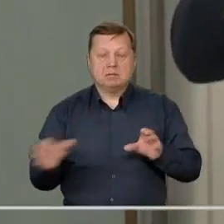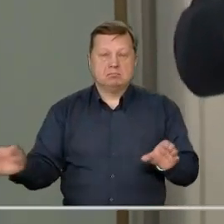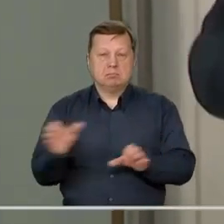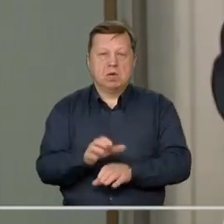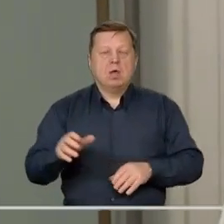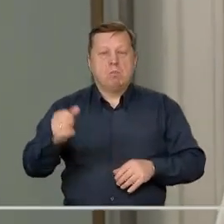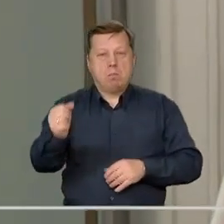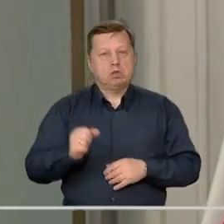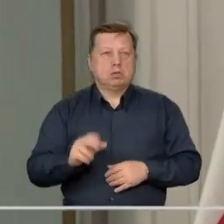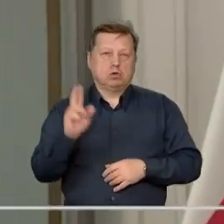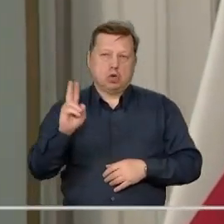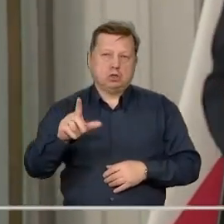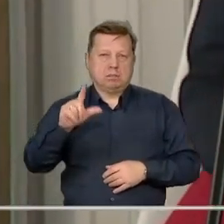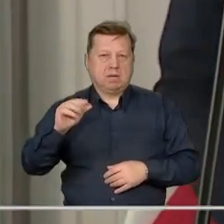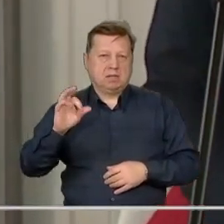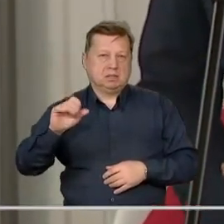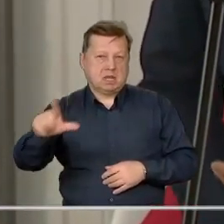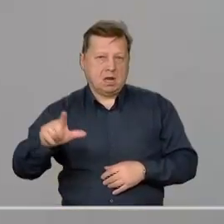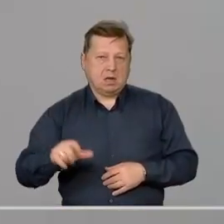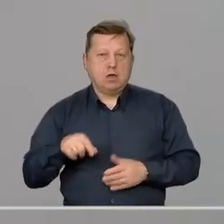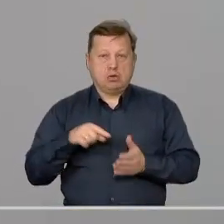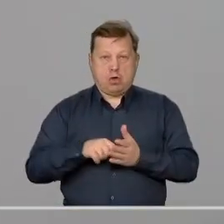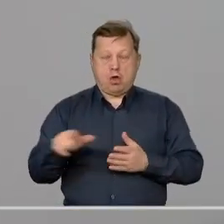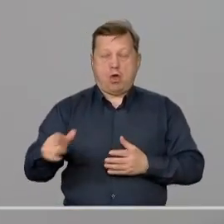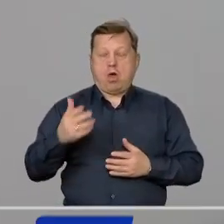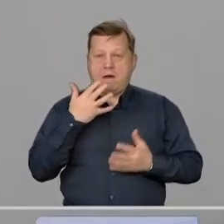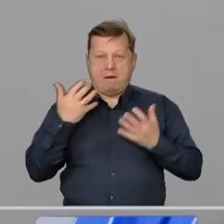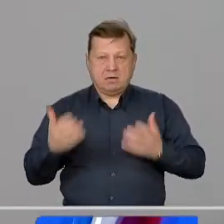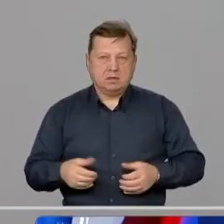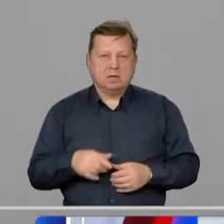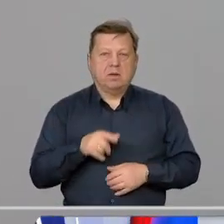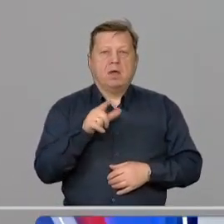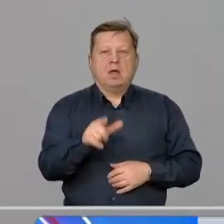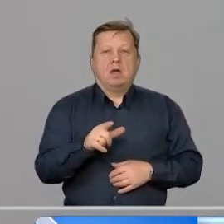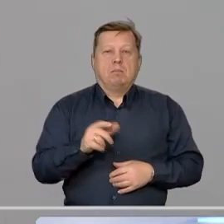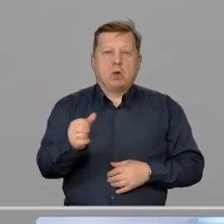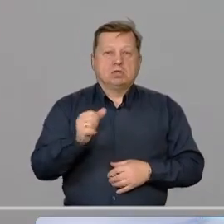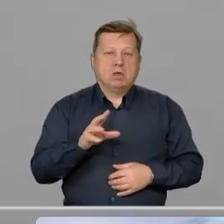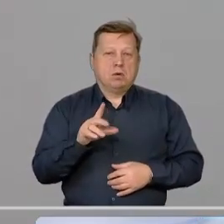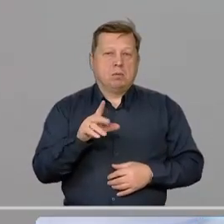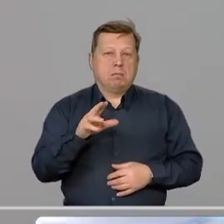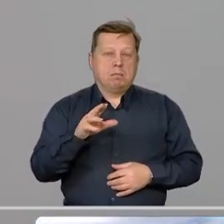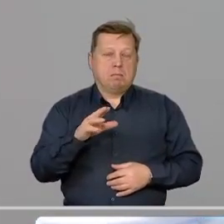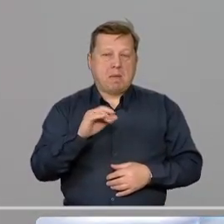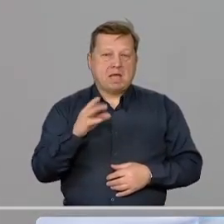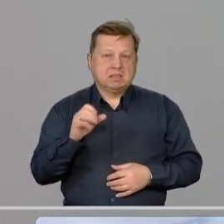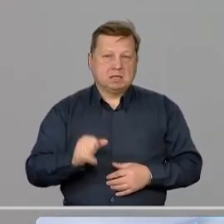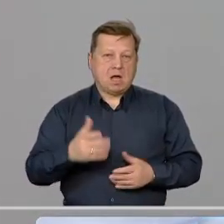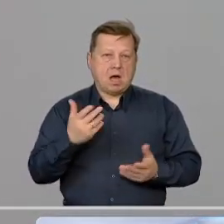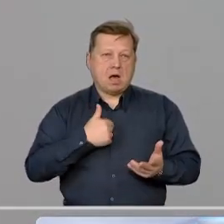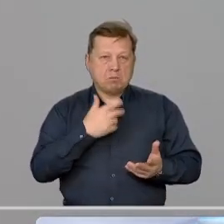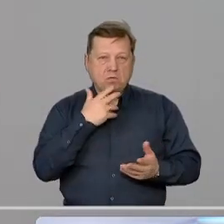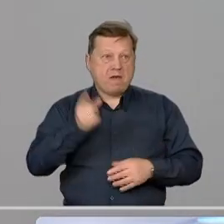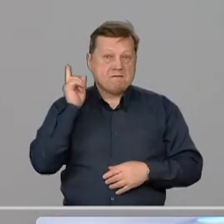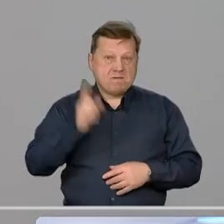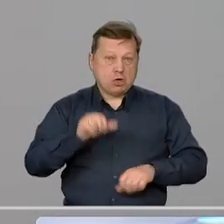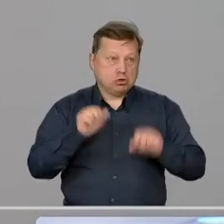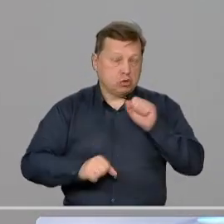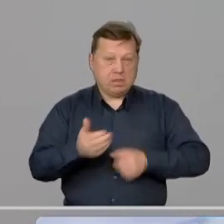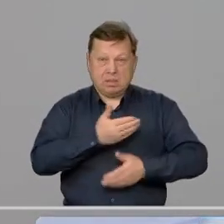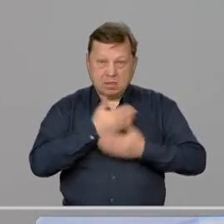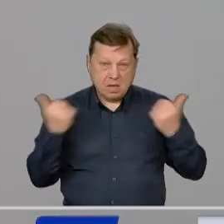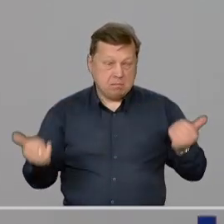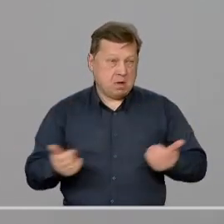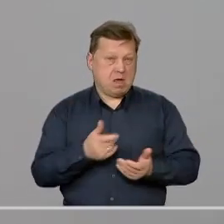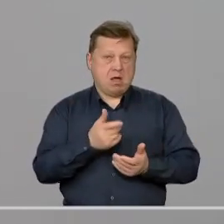poseł PSL-u, na co liczy opozycja. Posła Mejzę próbuje się gilotynować nie tylko bez wyroku sądowego, ale bez nawet dania mu na